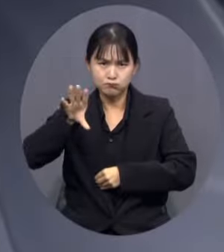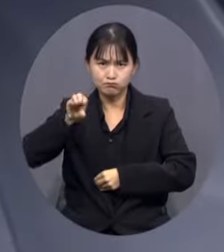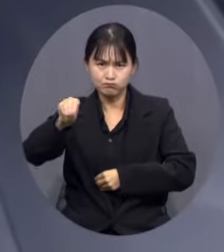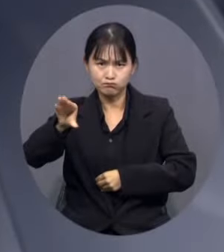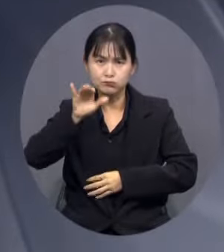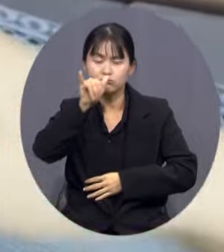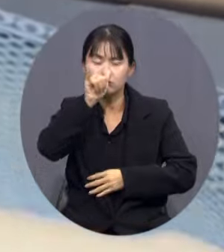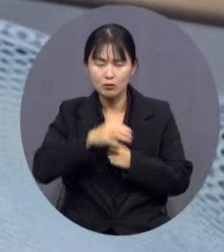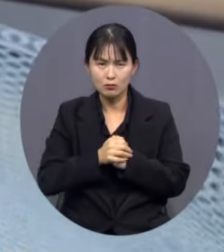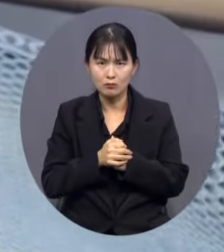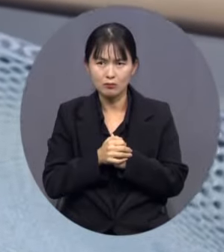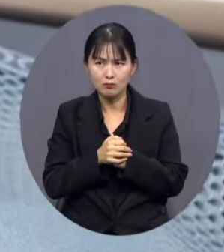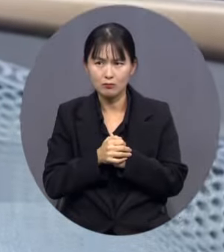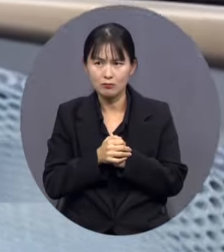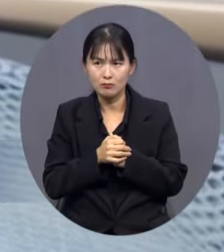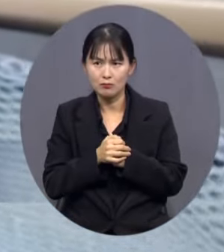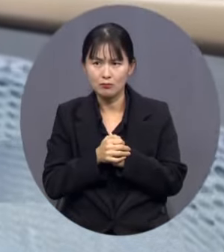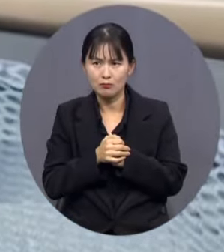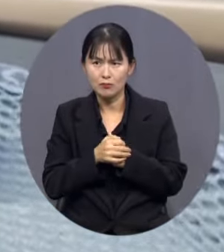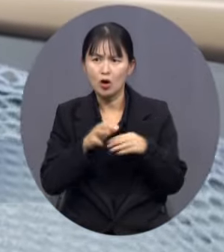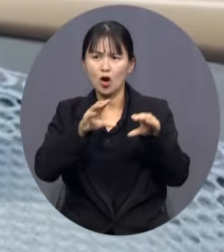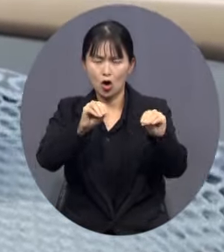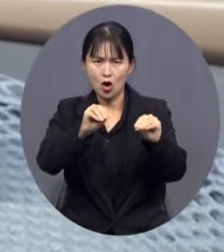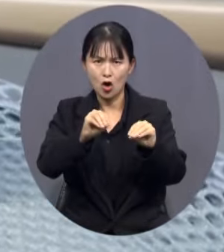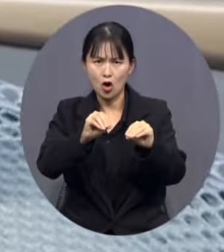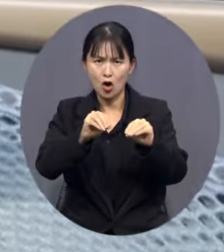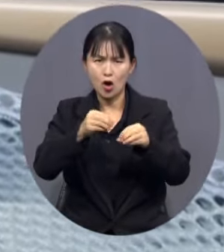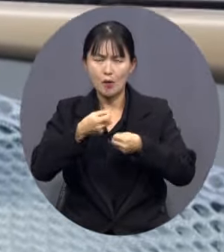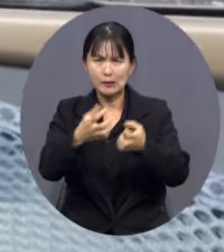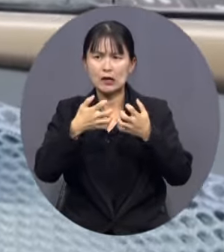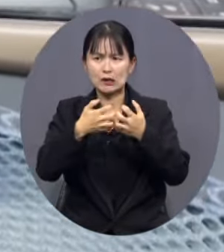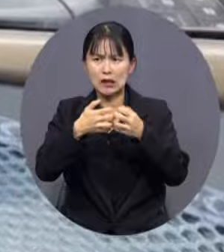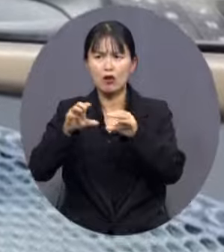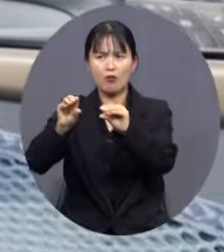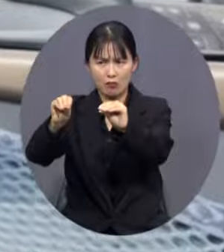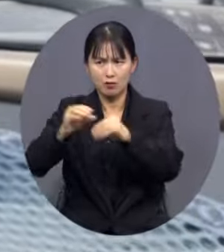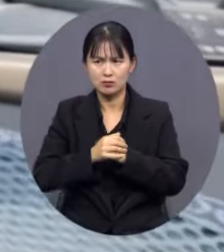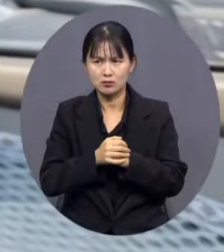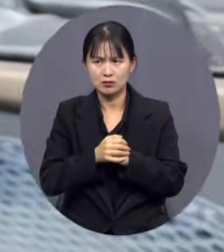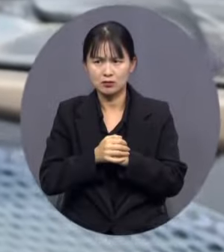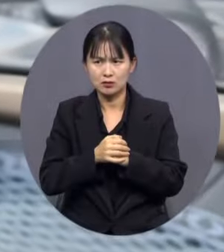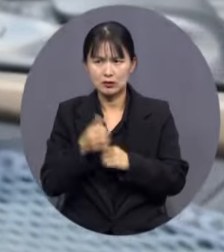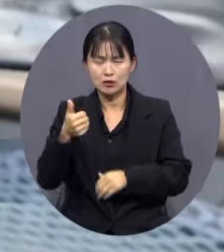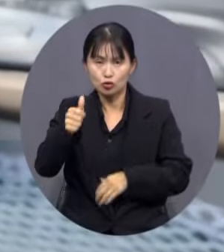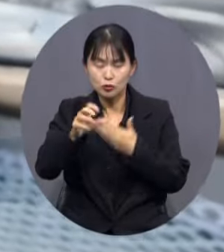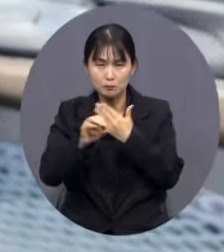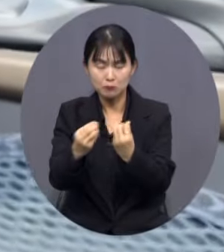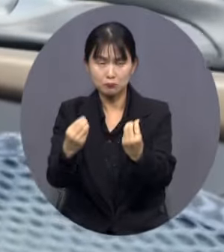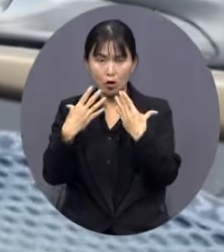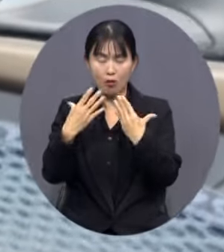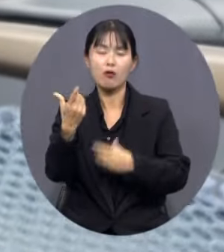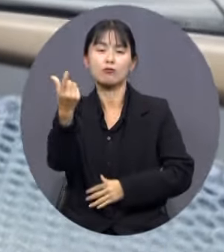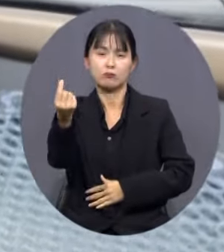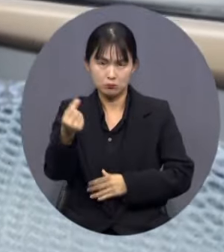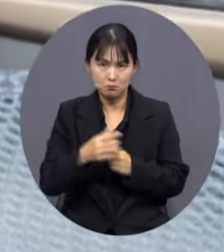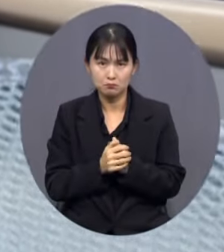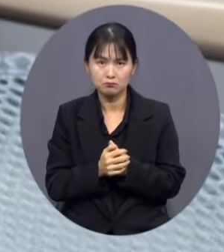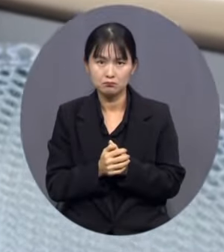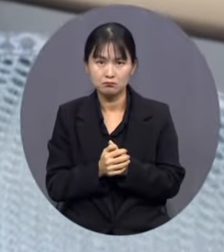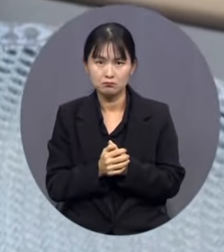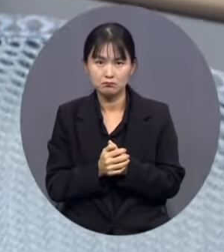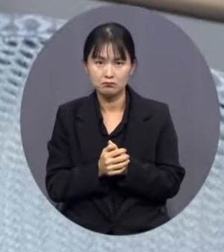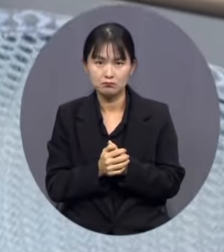켜집니다. 꺼지죠. 미터기가? 네, 꺼져버려요. 이거 다시 누르면 켜집니까? 그렇죠.